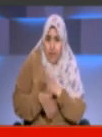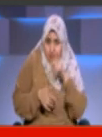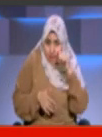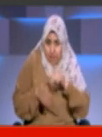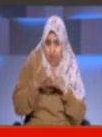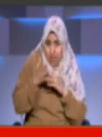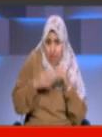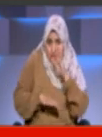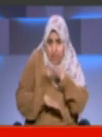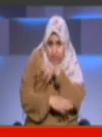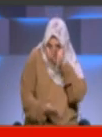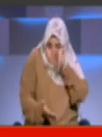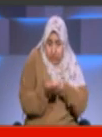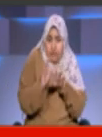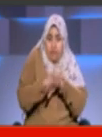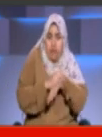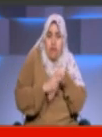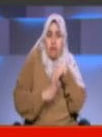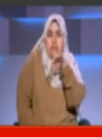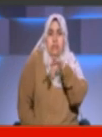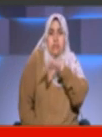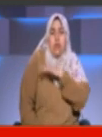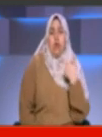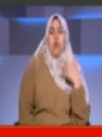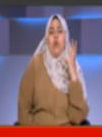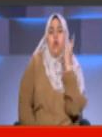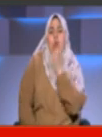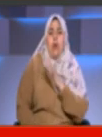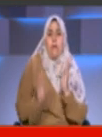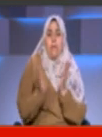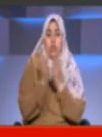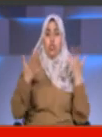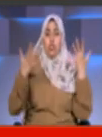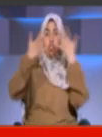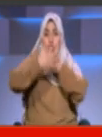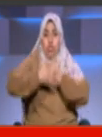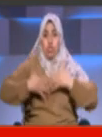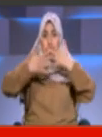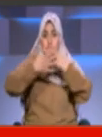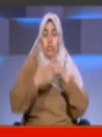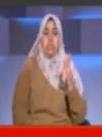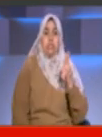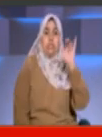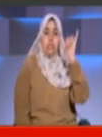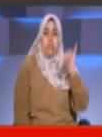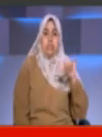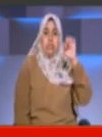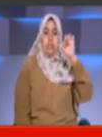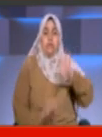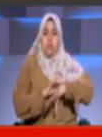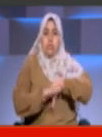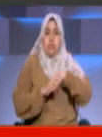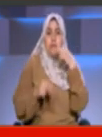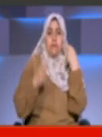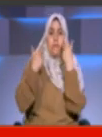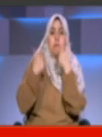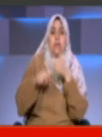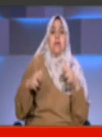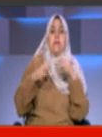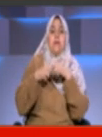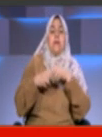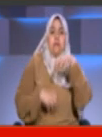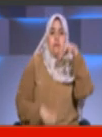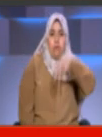إطار تنفيذ مخططها باستغلال كل من شركة تيم وان برودكشن للإنتاج الفني بمنطقة المعادي